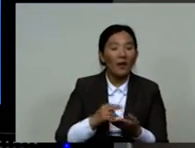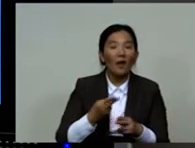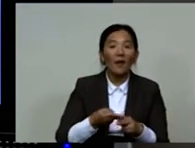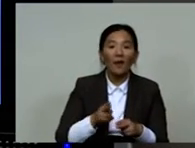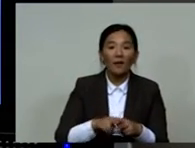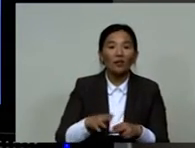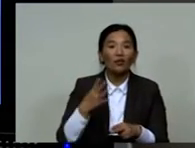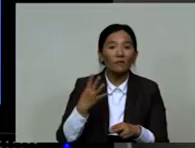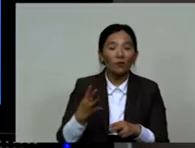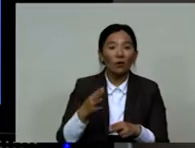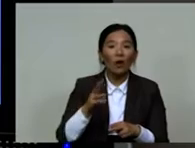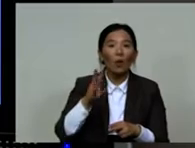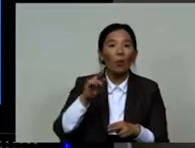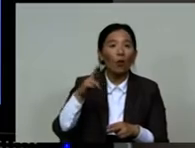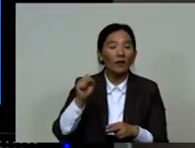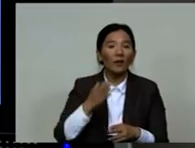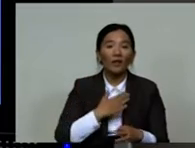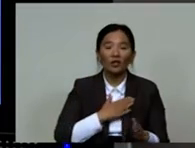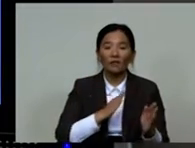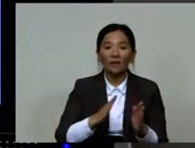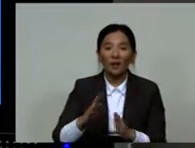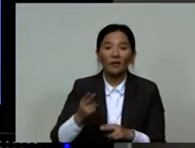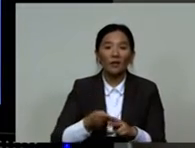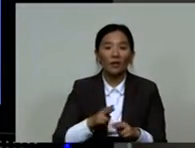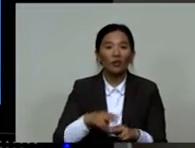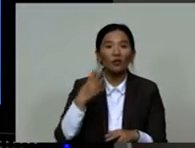это четверка. Мода нашего ряда – четверка.